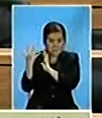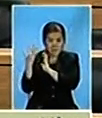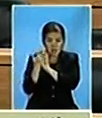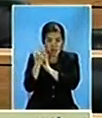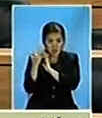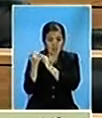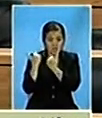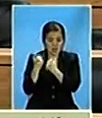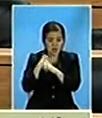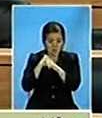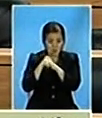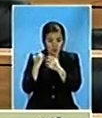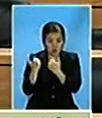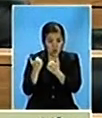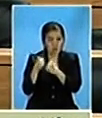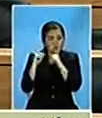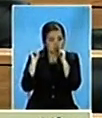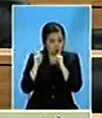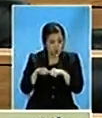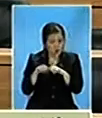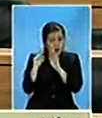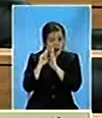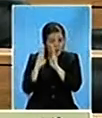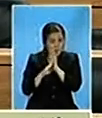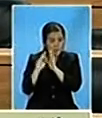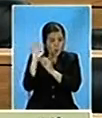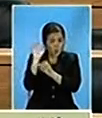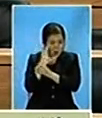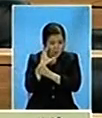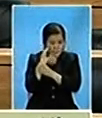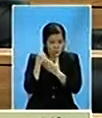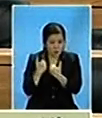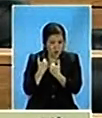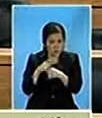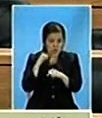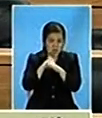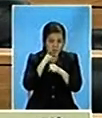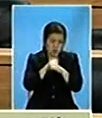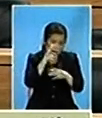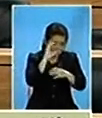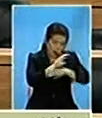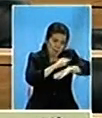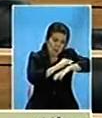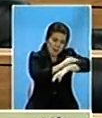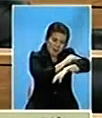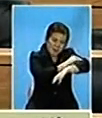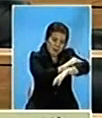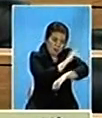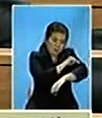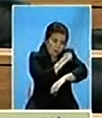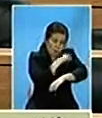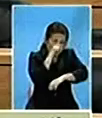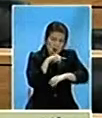ะตกลงระเบียบข้อบังคับที่จะเอามาใช้กับแพทย์แผนไทยปัจจุบันผมมองไม่เห็นโอกาสที่จะ